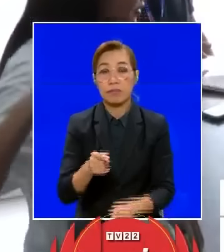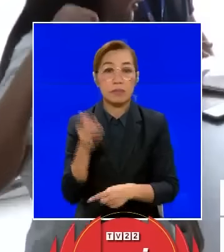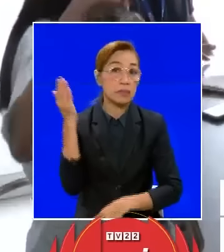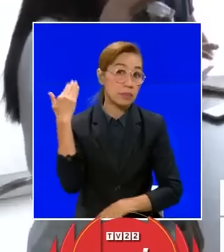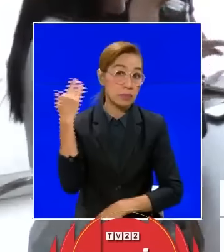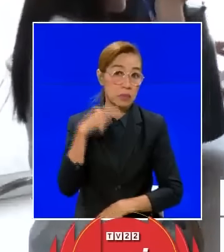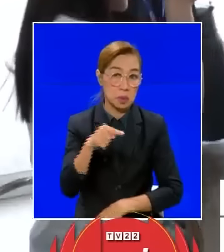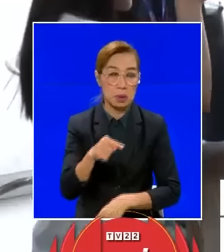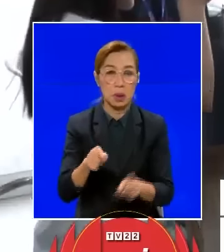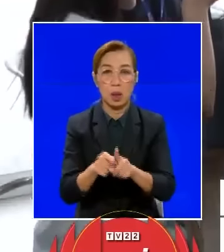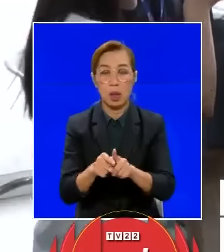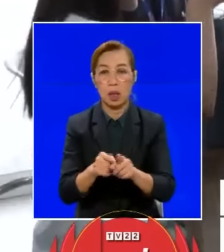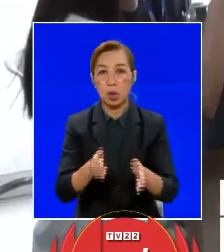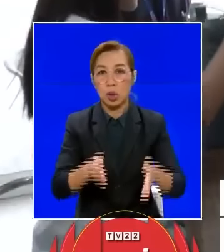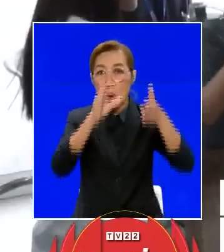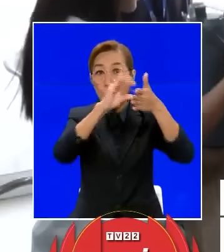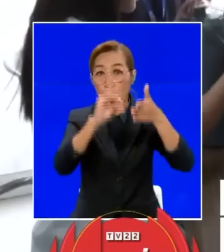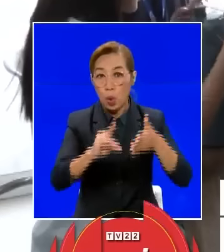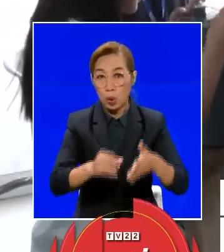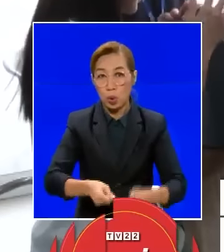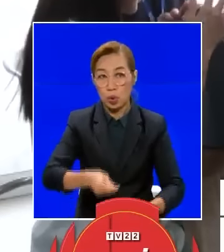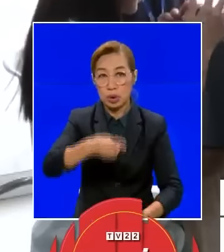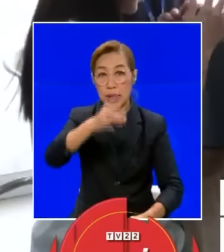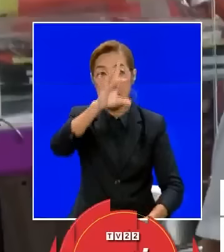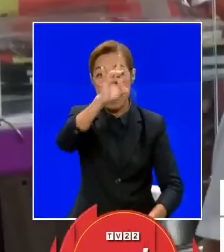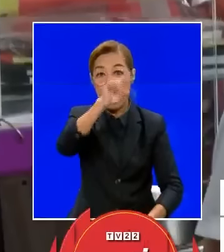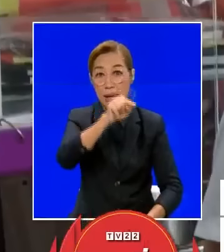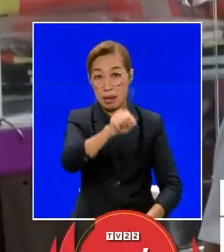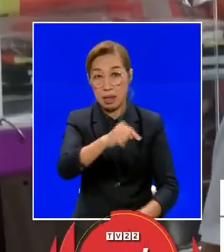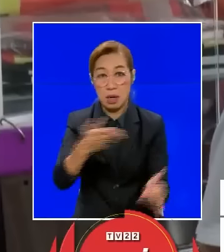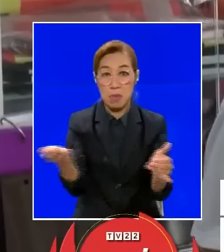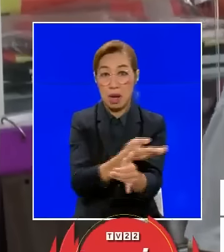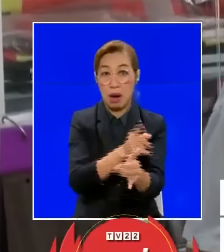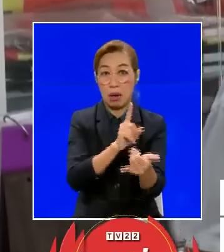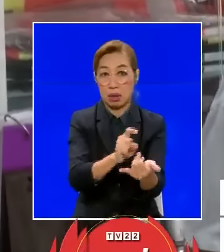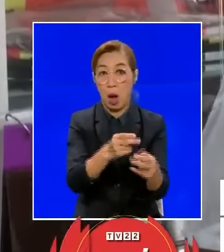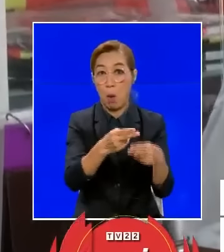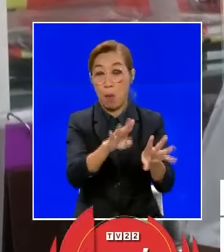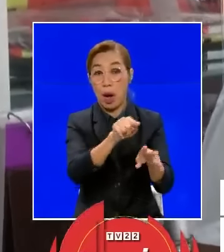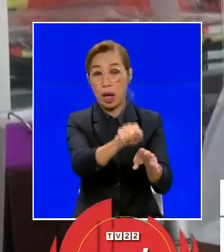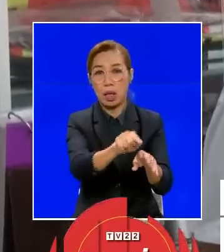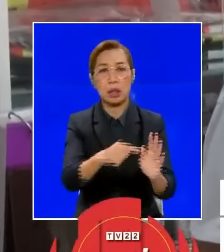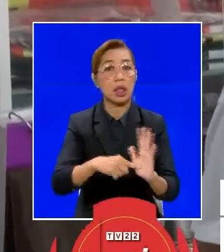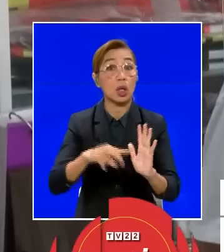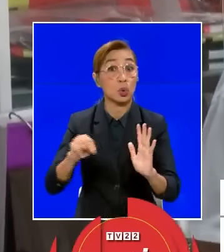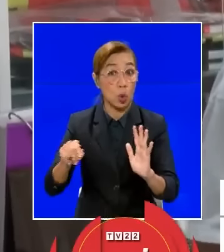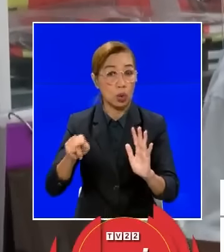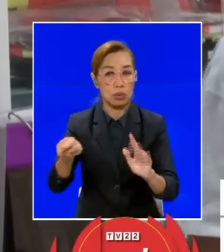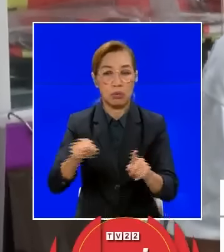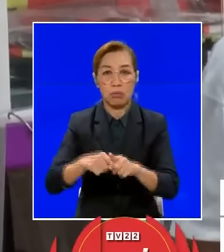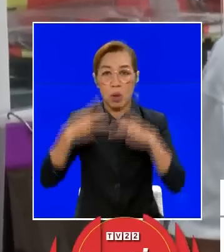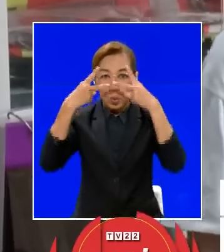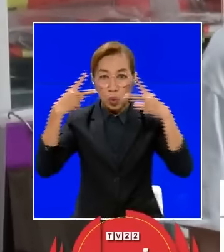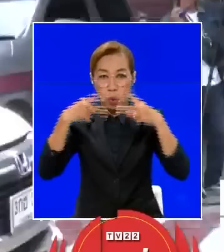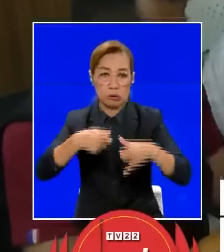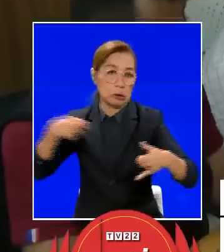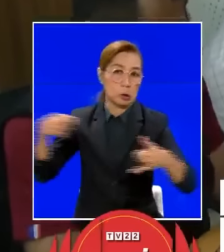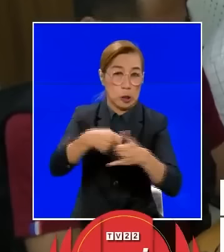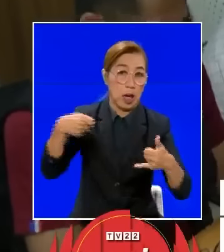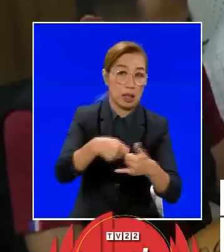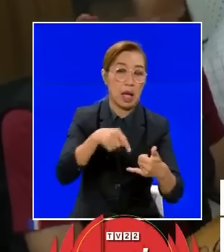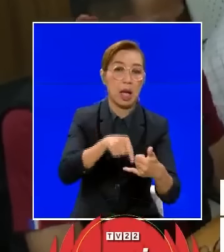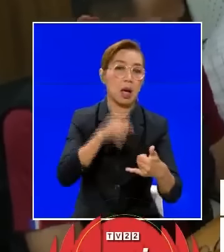รรมสยองขวัญในคอนโด8ชั้นในพื้นที่อำเภอเมืองจังหวัดนนทบุรีโดยคนร้ายก่อเหตุกระหน่ำแทงนายไพศาลท